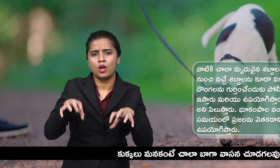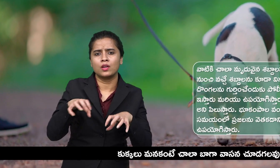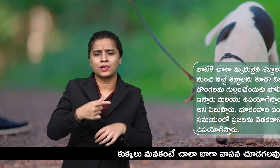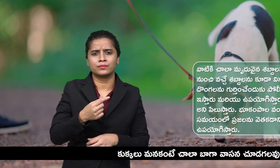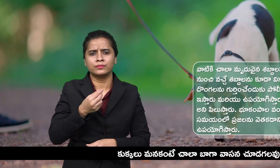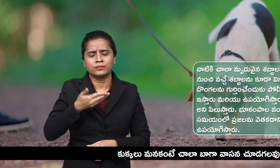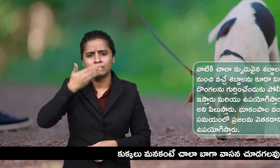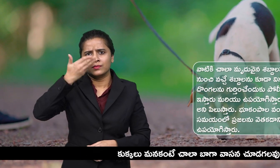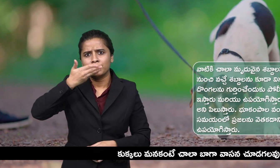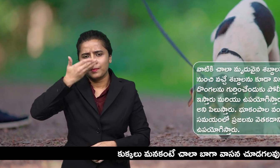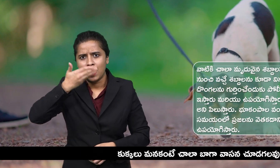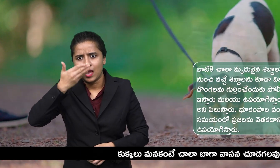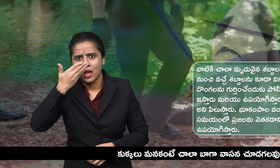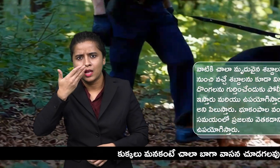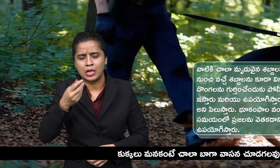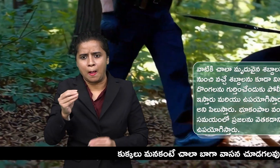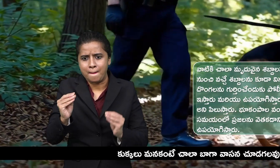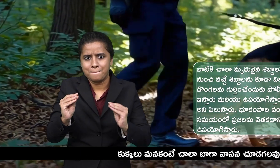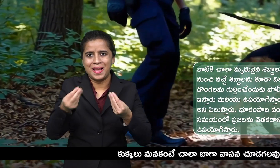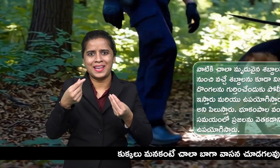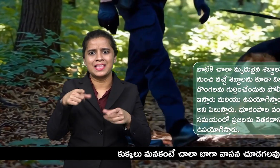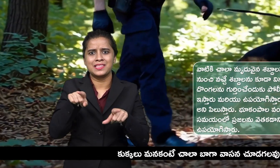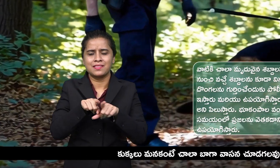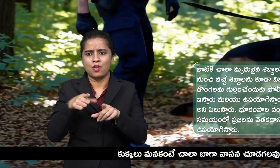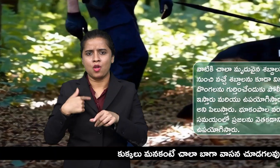కుక్కలు మనకంటే చాలా బాగా వాసన చూడగలవు.